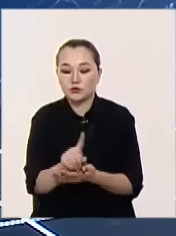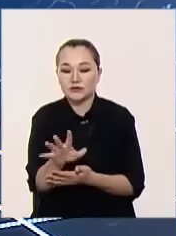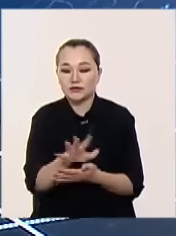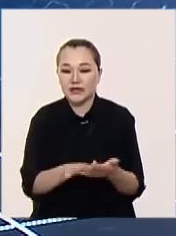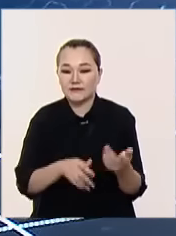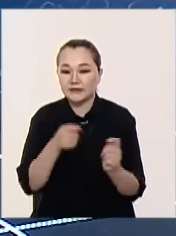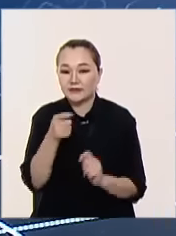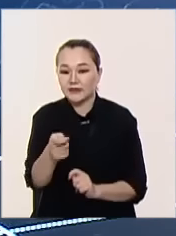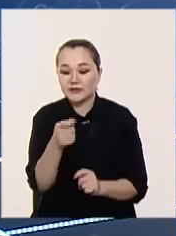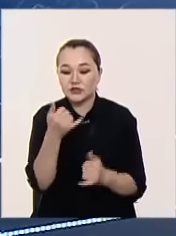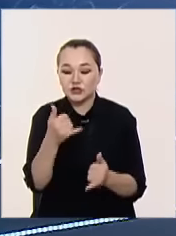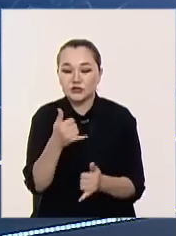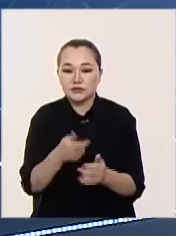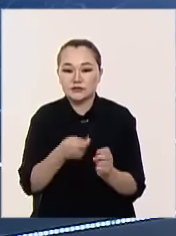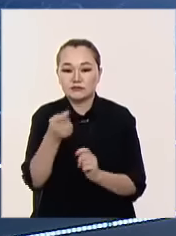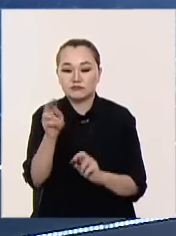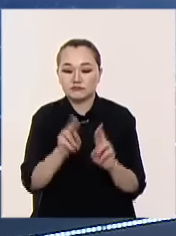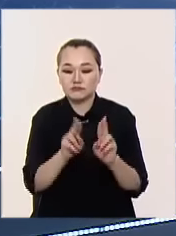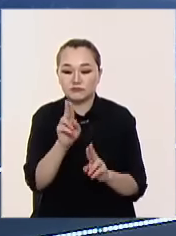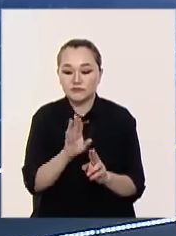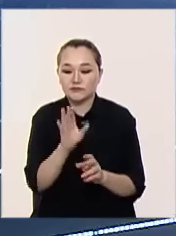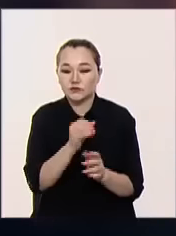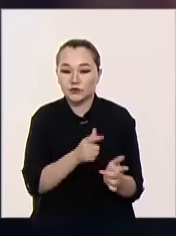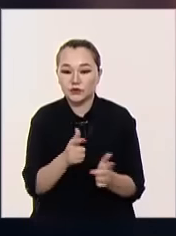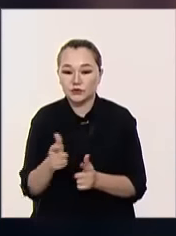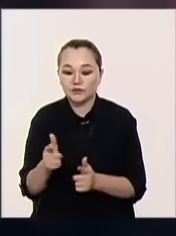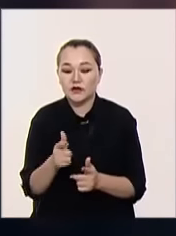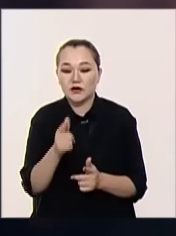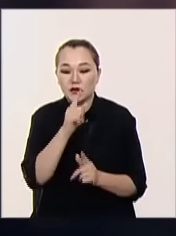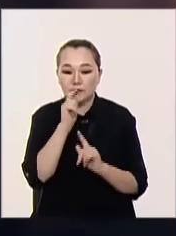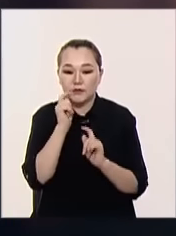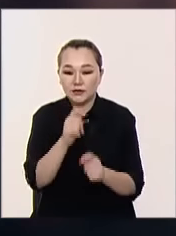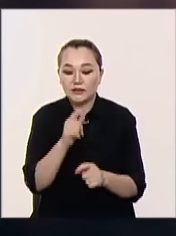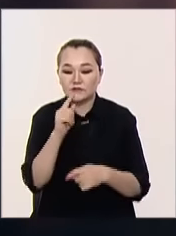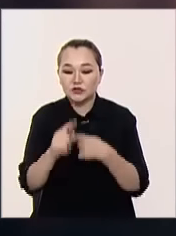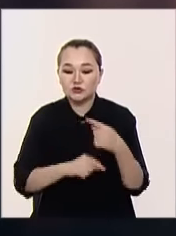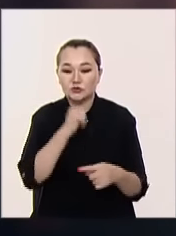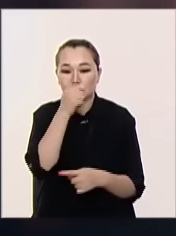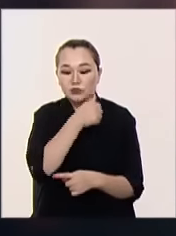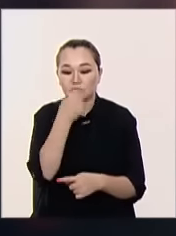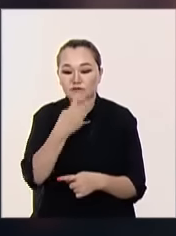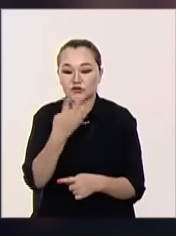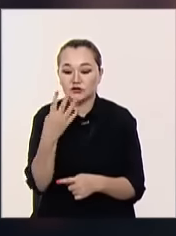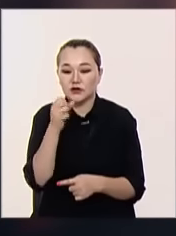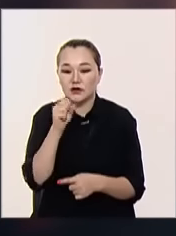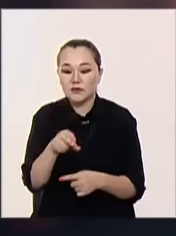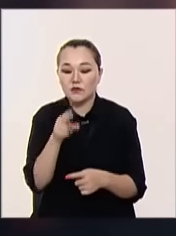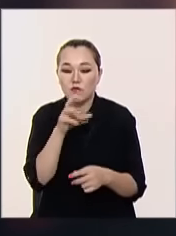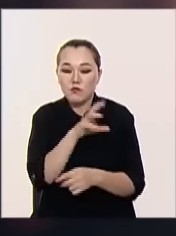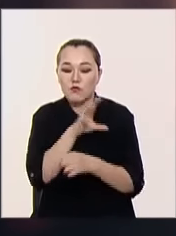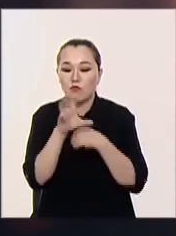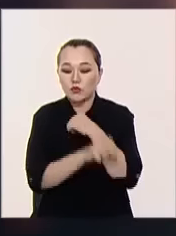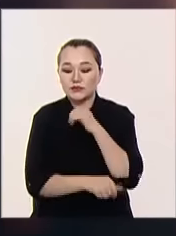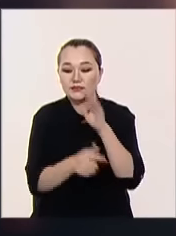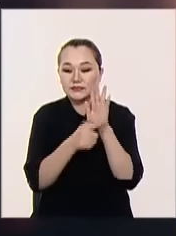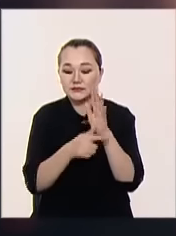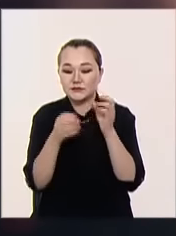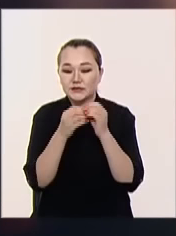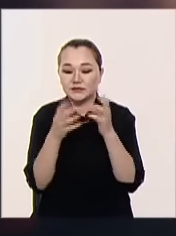Қазір қаржы ұйымдары өтінім беру ережесін дайындап жатыр. Ал сыйақы келесі жылы 24 ақпаннан кейін 7-10 күн ішінде